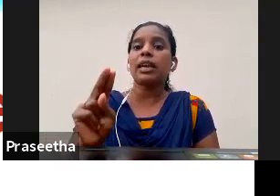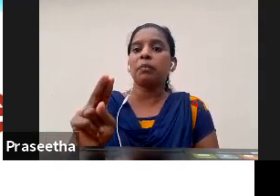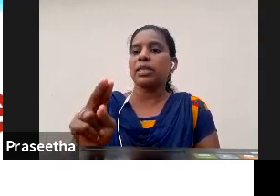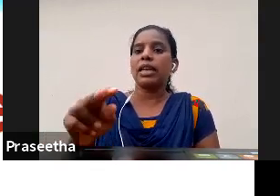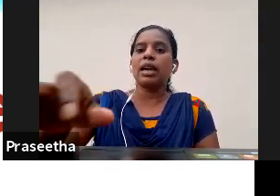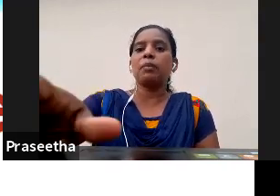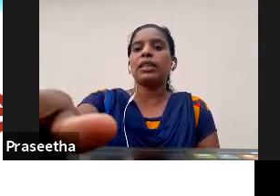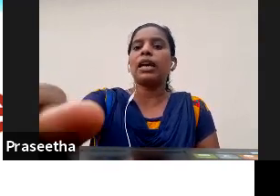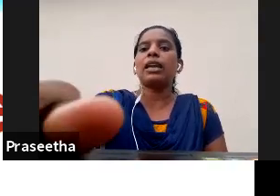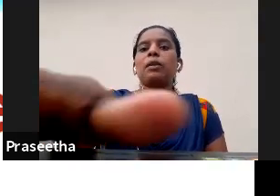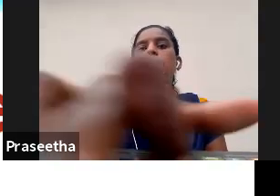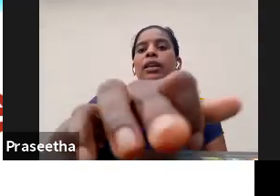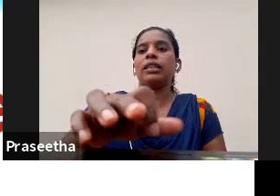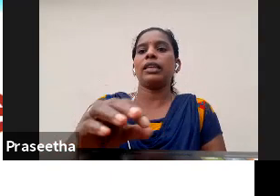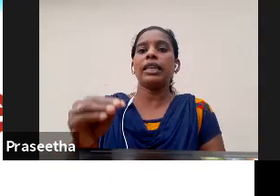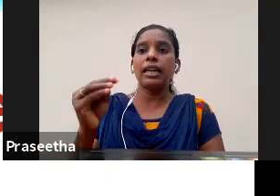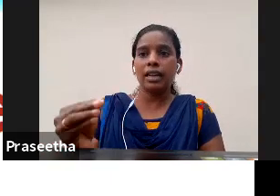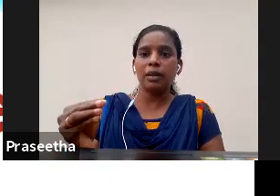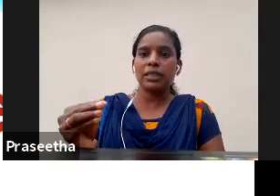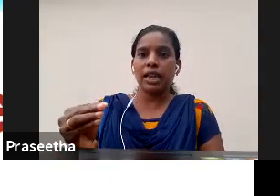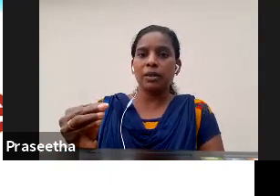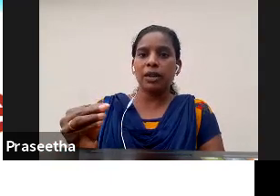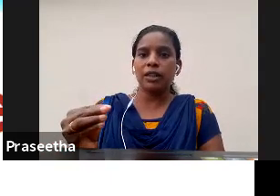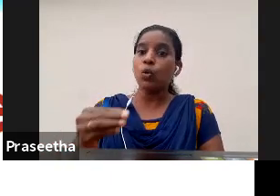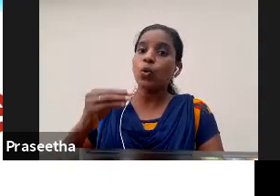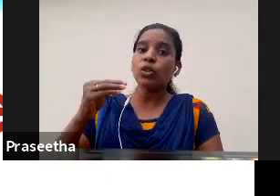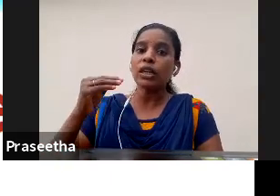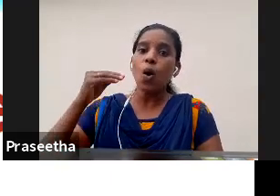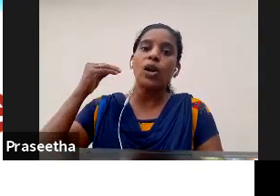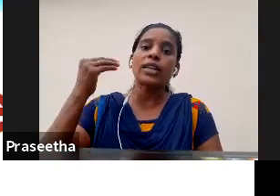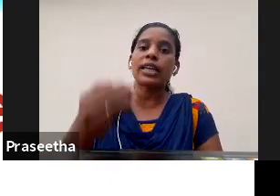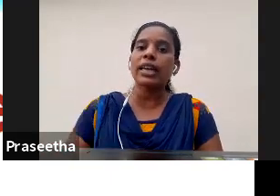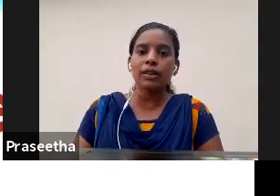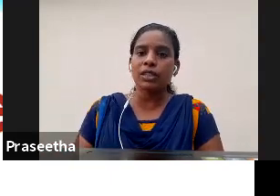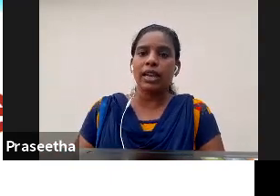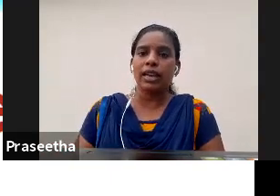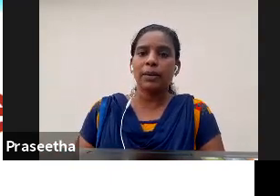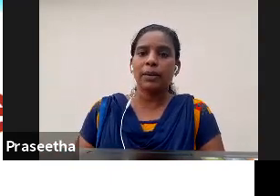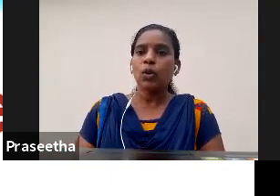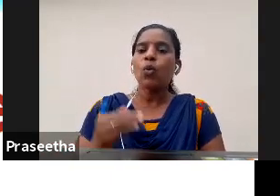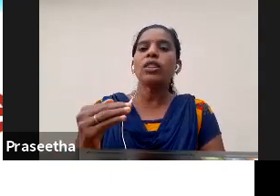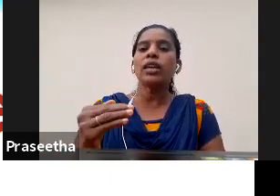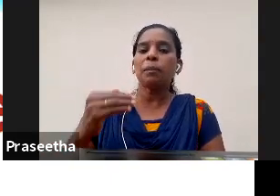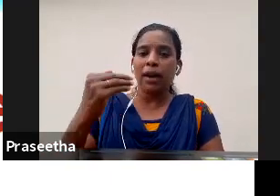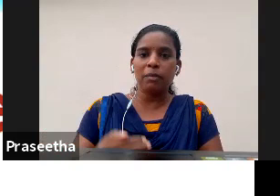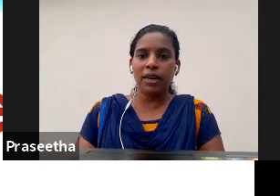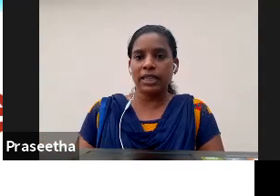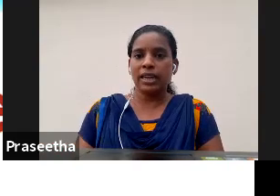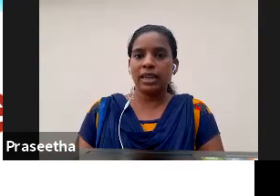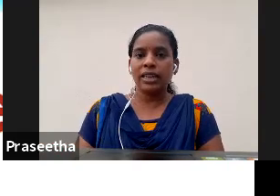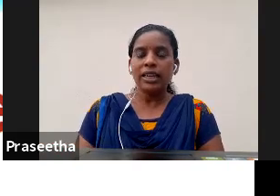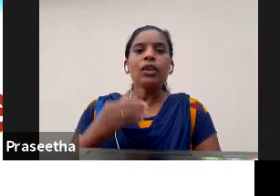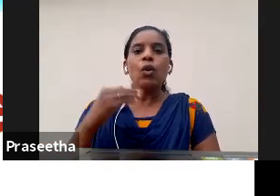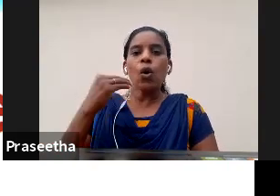രണ്ട് ടൈപ്പ് സൈൻ ആണ് പ്രധാനമായിട്ടും പറയുന്നത്. രണ്ട് ടൈപ്പ് സൈൻ എന്ന് പറയുന്നത് ഒന്ന് ഓൾട്ടർനേറ്റീവ് സൈൻ, ഒന്ന് പ്രൈമറി